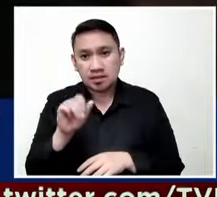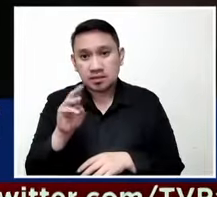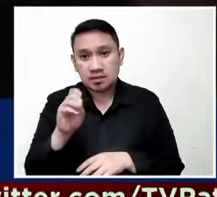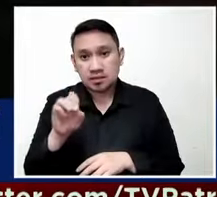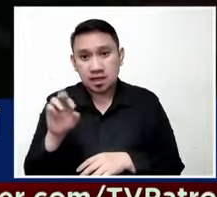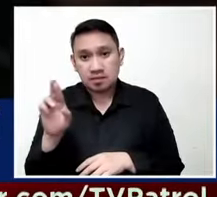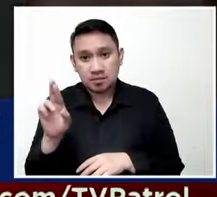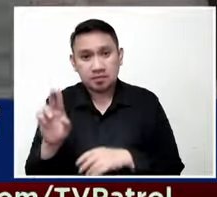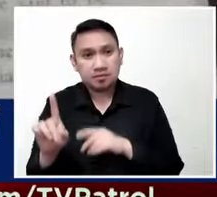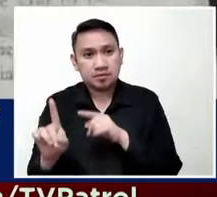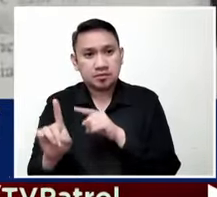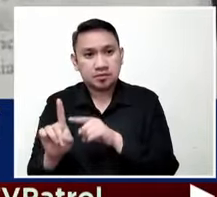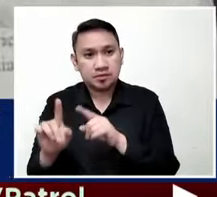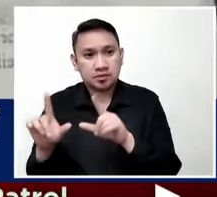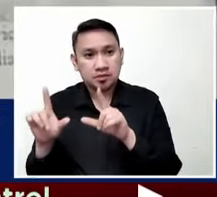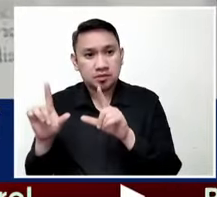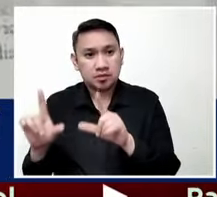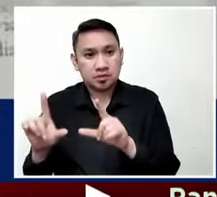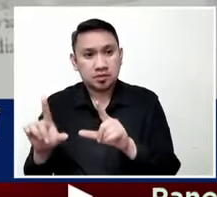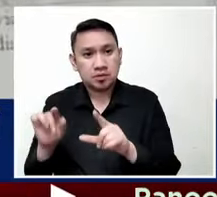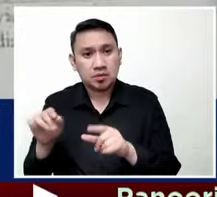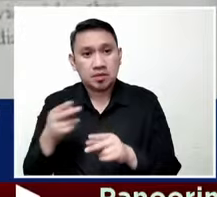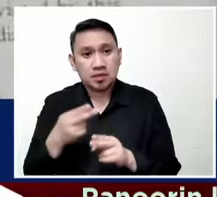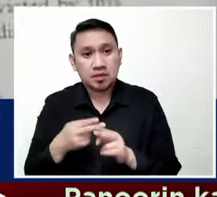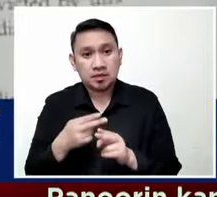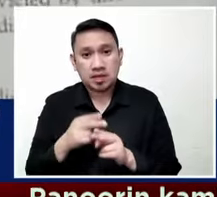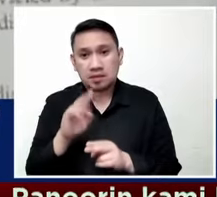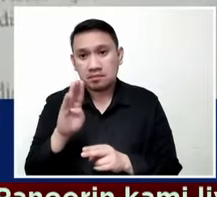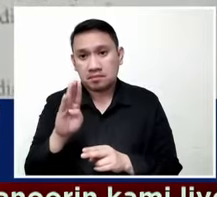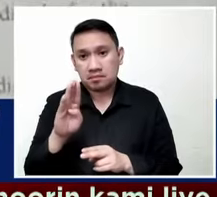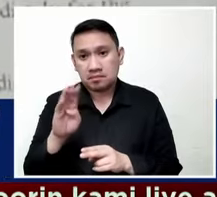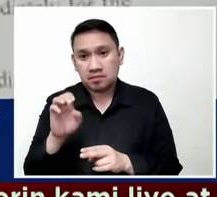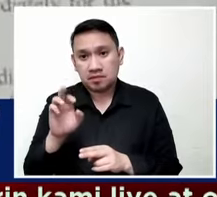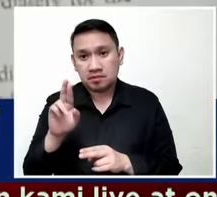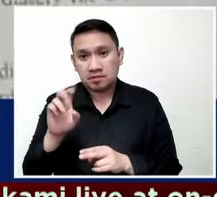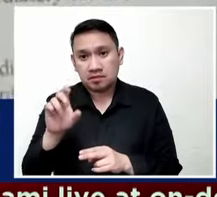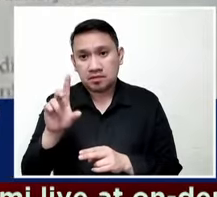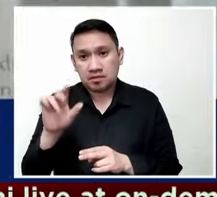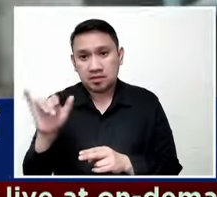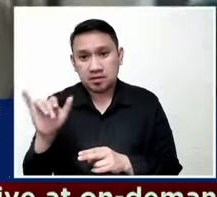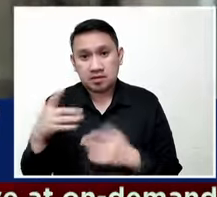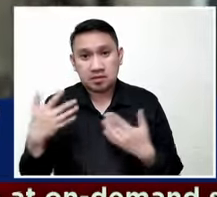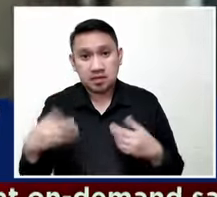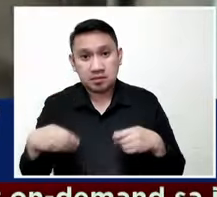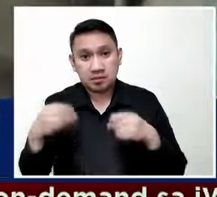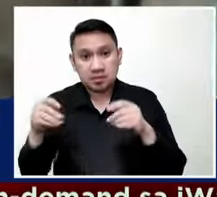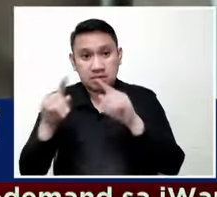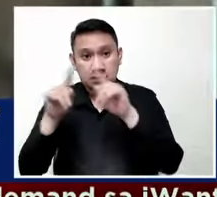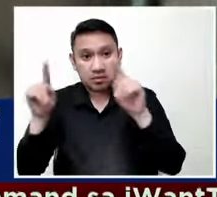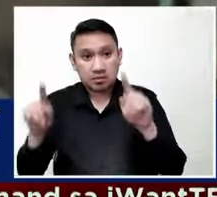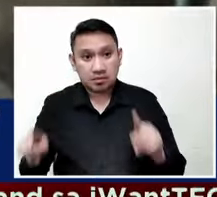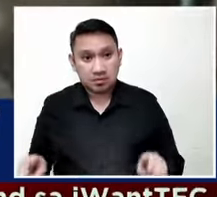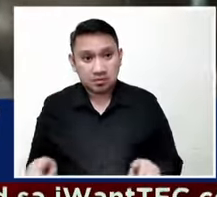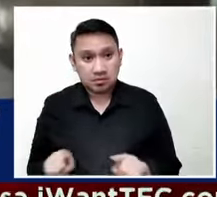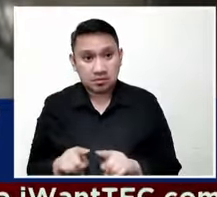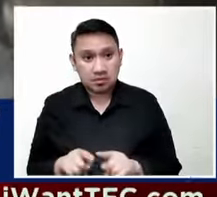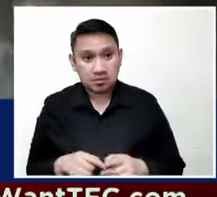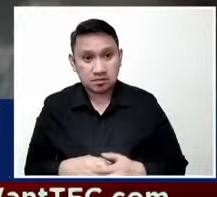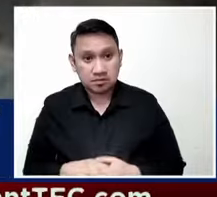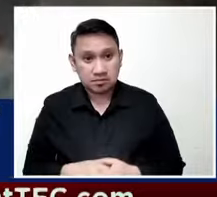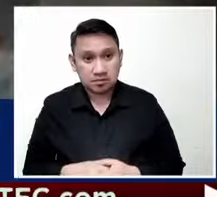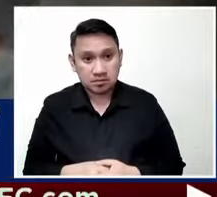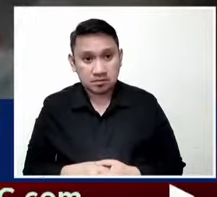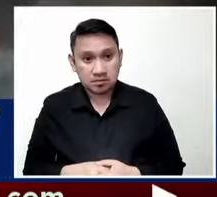korte, tinukoy ang respondent sa pangalang Beverly Santos. Kahit na isilbi na ang kanyang warrant. Ay, ako nga pala si PCMS